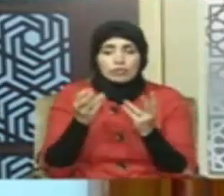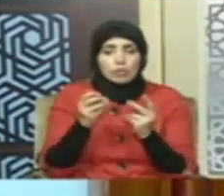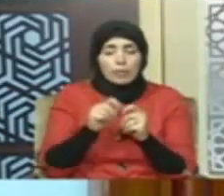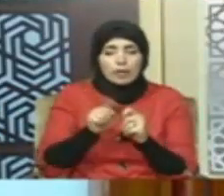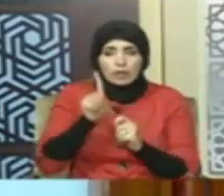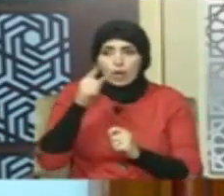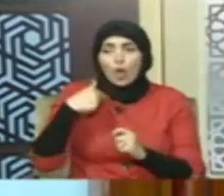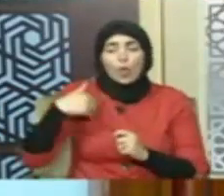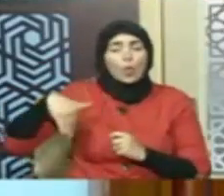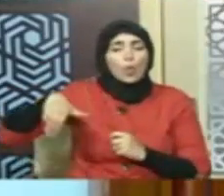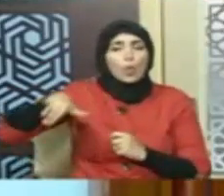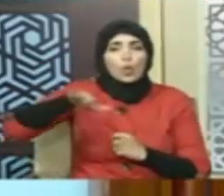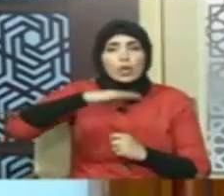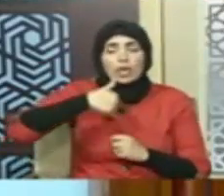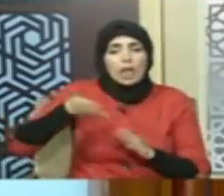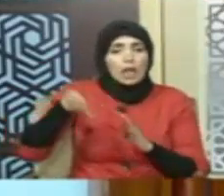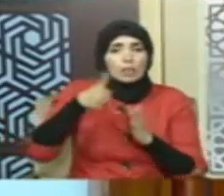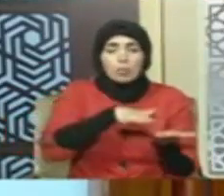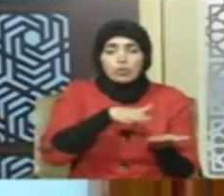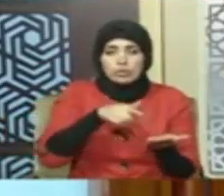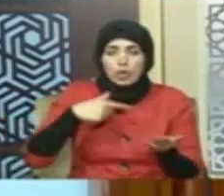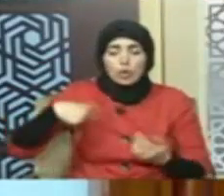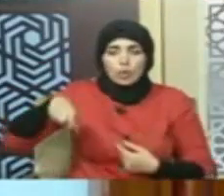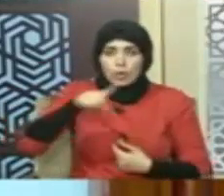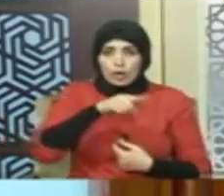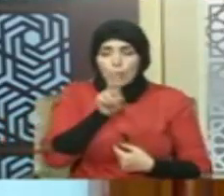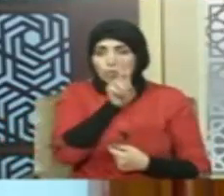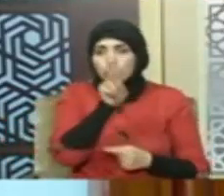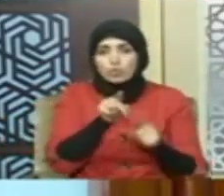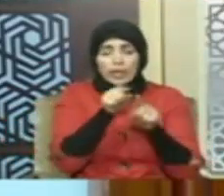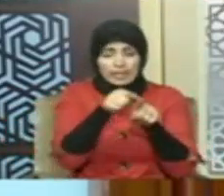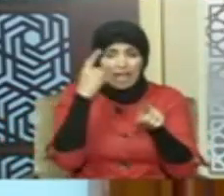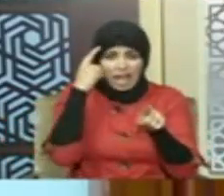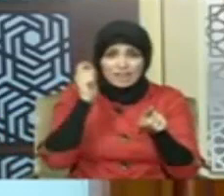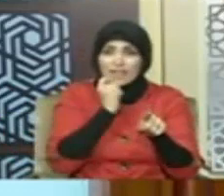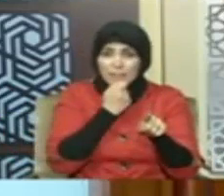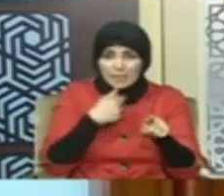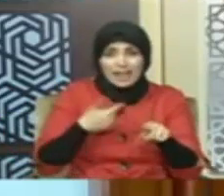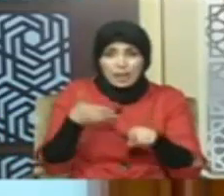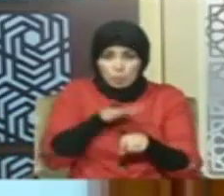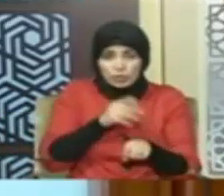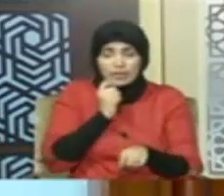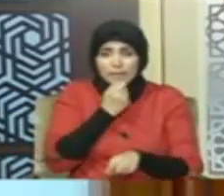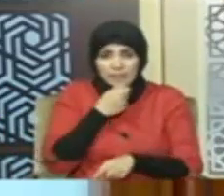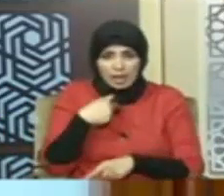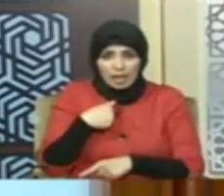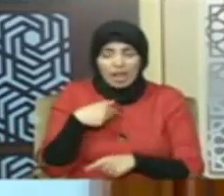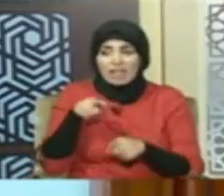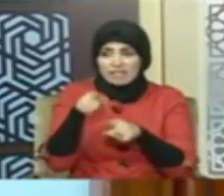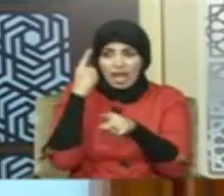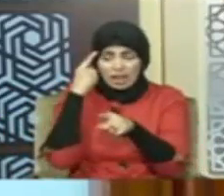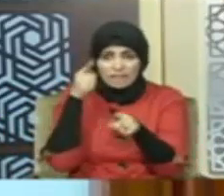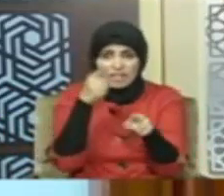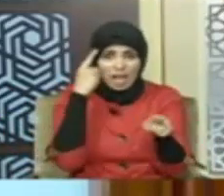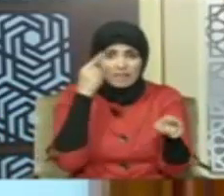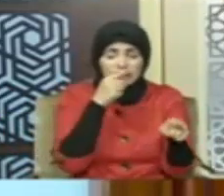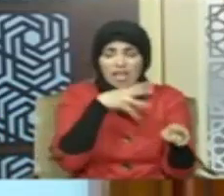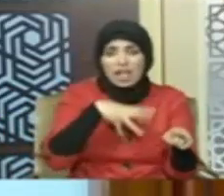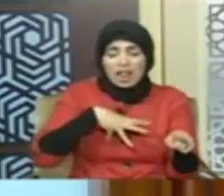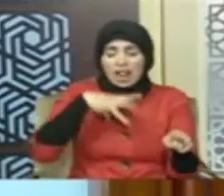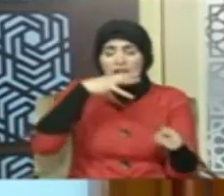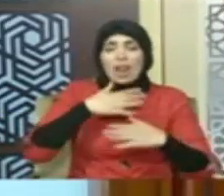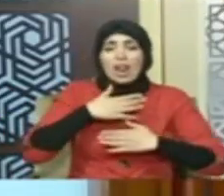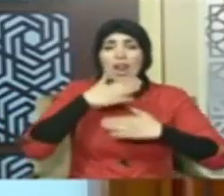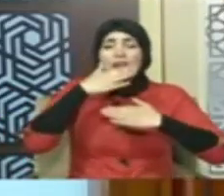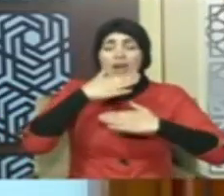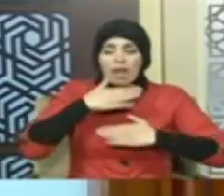صائر، كلنا، ولا تدري أين، ولا ندري من منا سيلفظ النفس الذي يلي النفس الذي هو